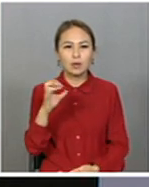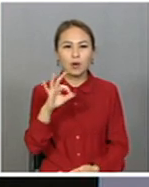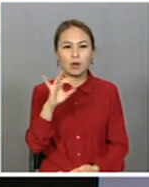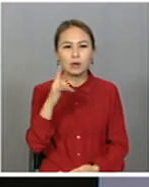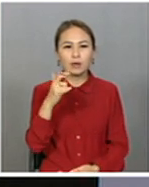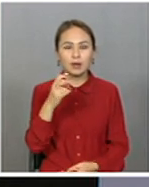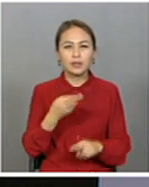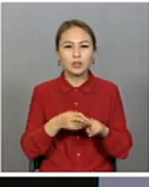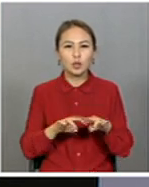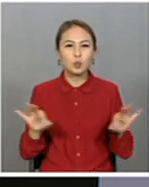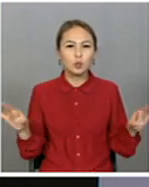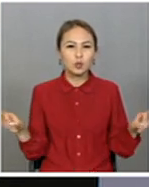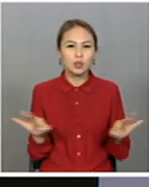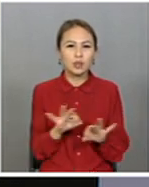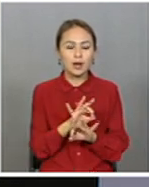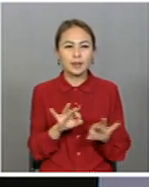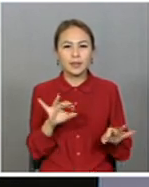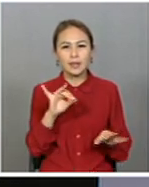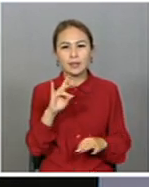это музыкальный инструмент.